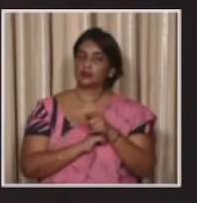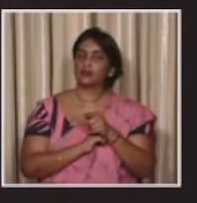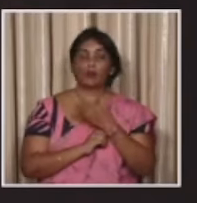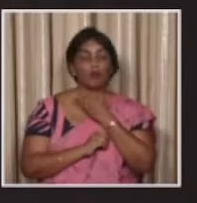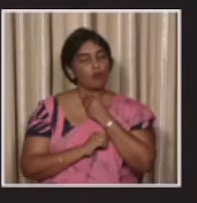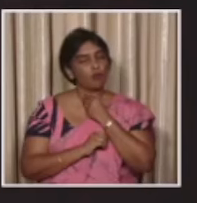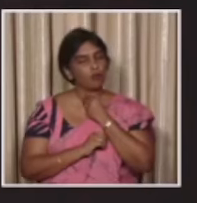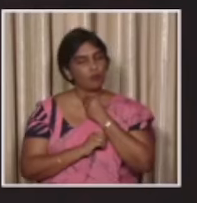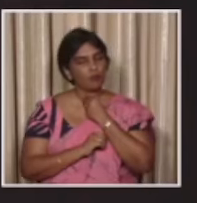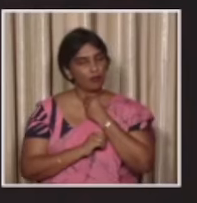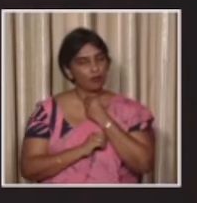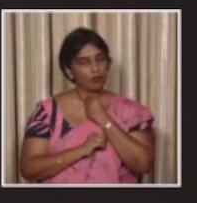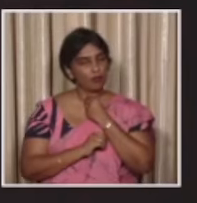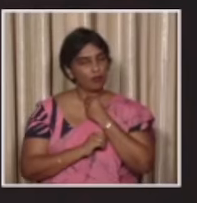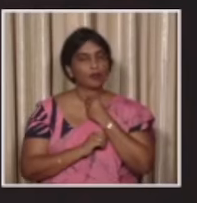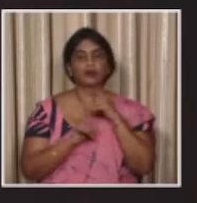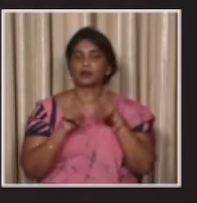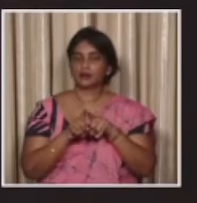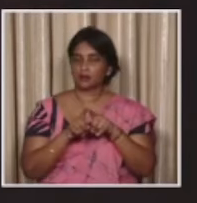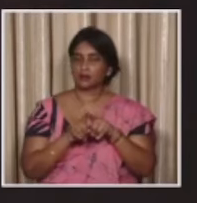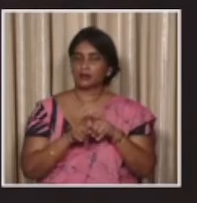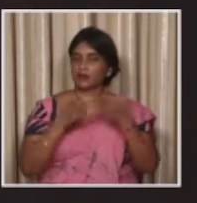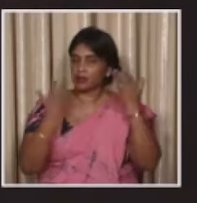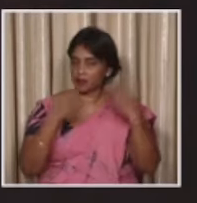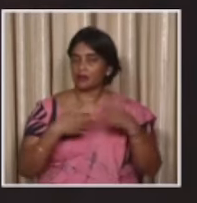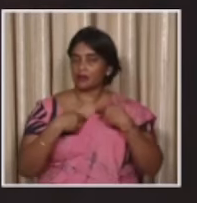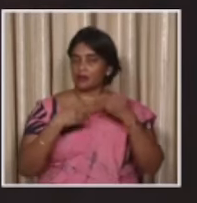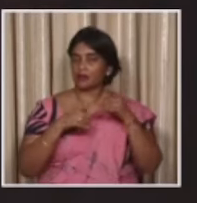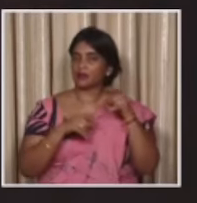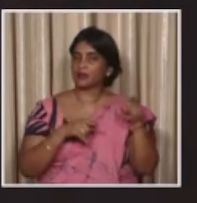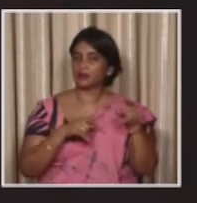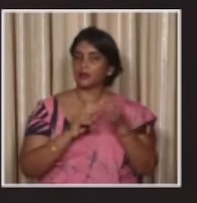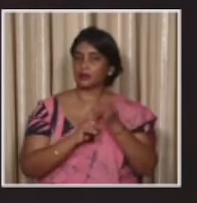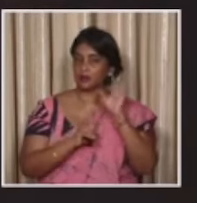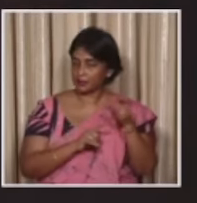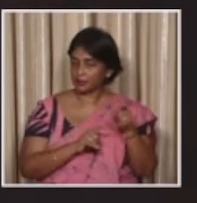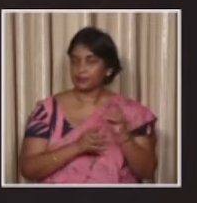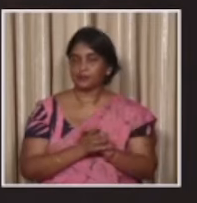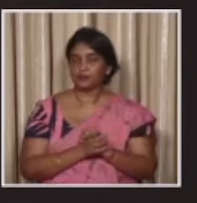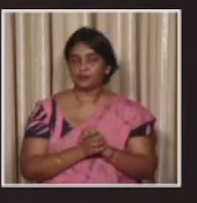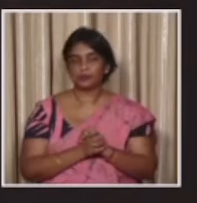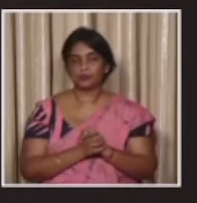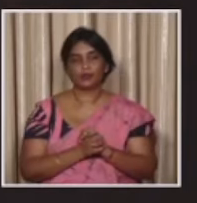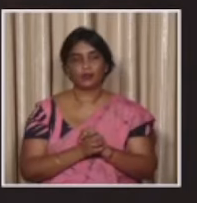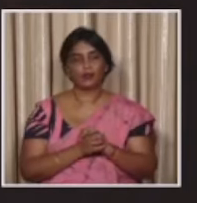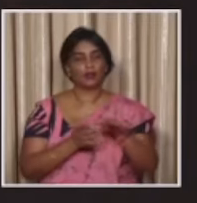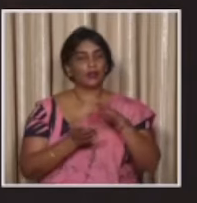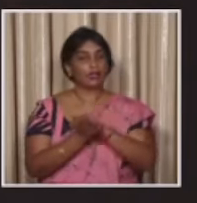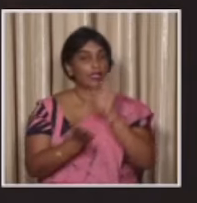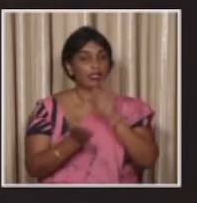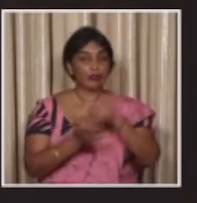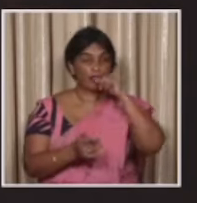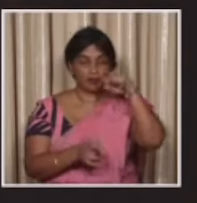බොරු. ඒ වගේම මම අවසන් කරනවා සභාපතිතුමියනි, කොරහේ කිඹුල්ලු